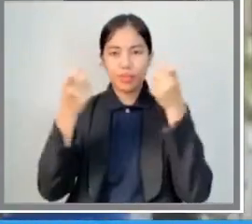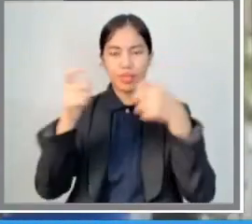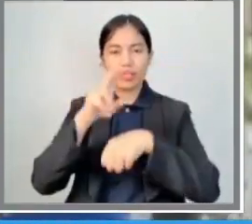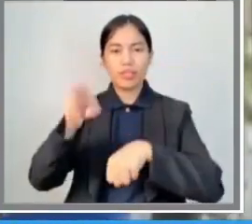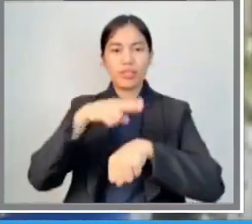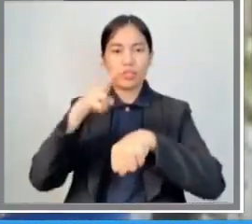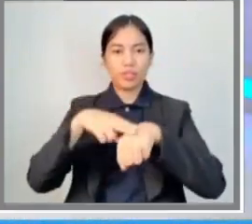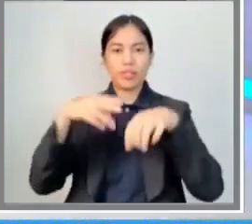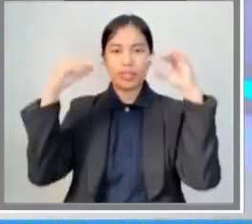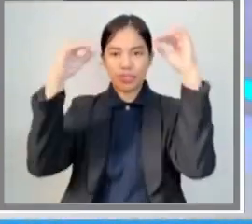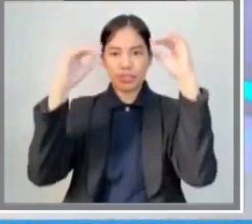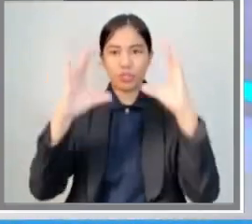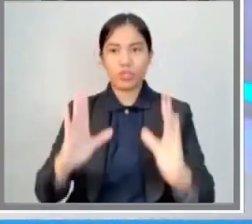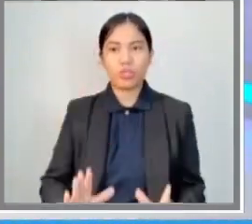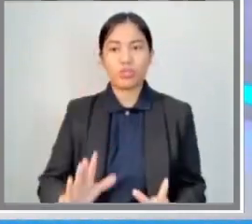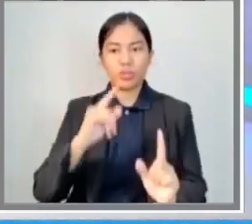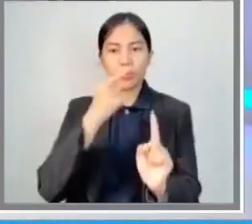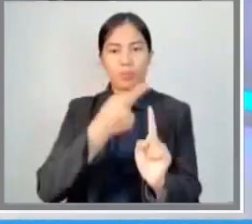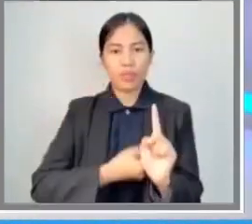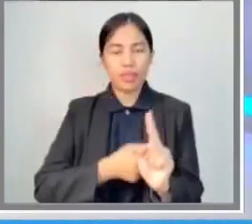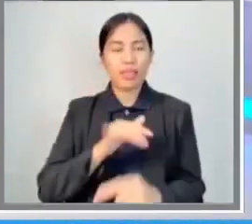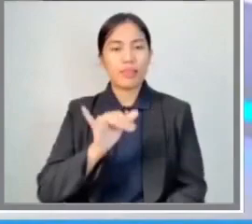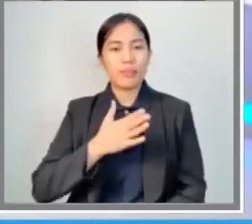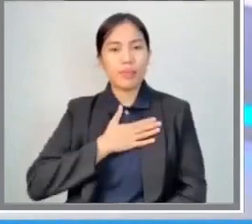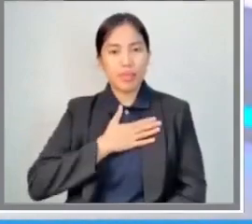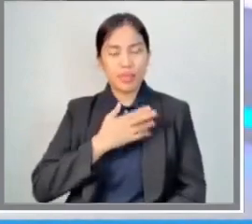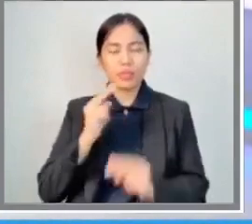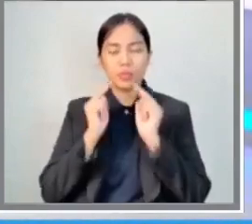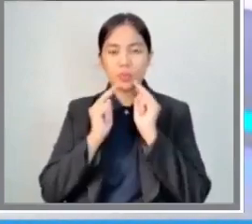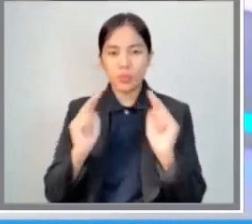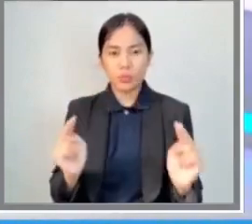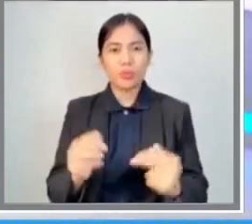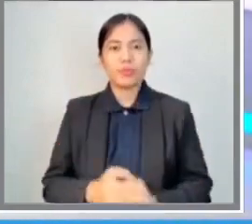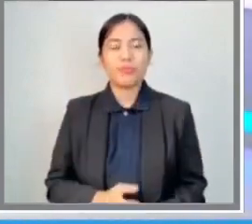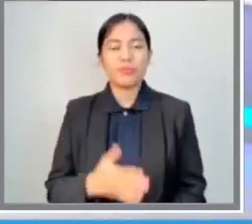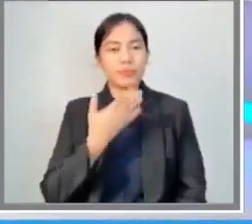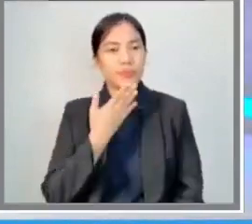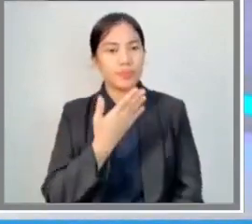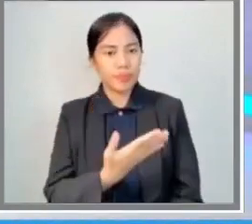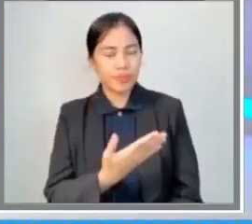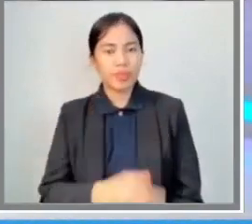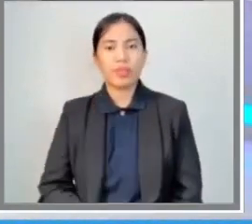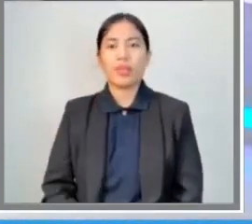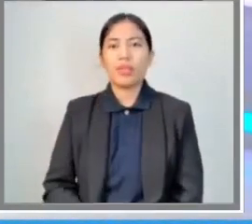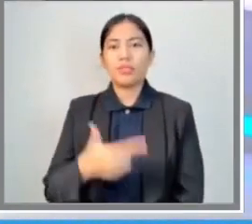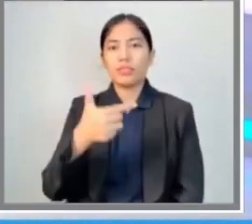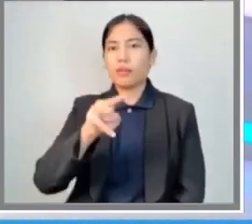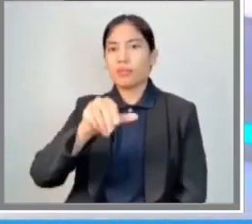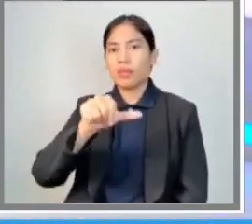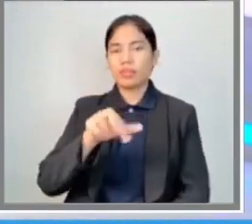At yan ang balita ko, Connie, Rafi. Maraming salamat, Nico Sereno ng GMA Regional TV, Balitang Bisda.